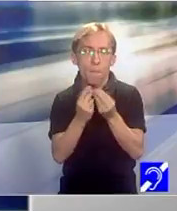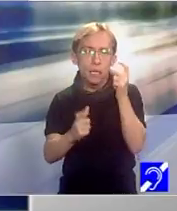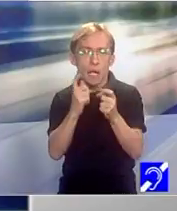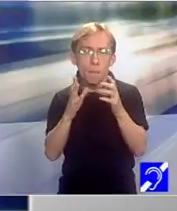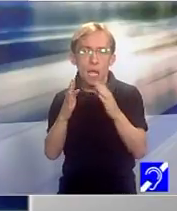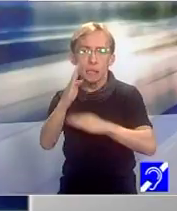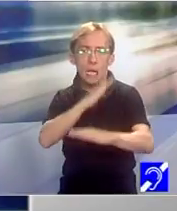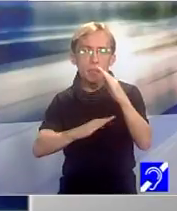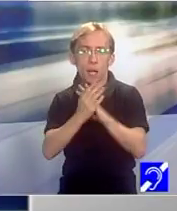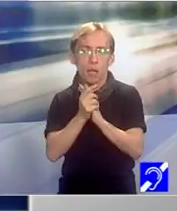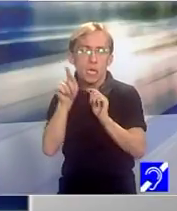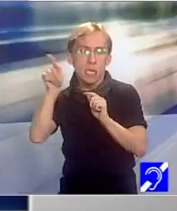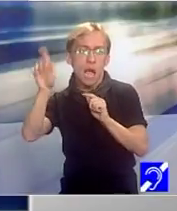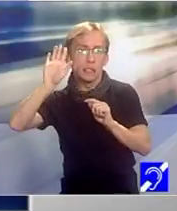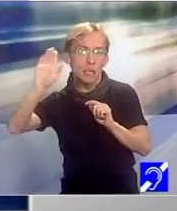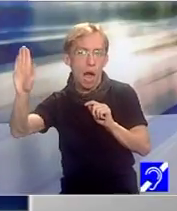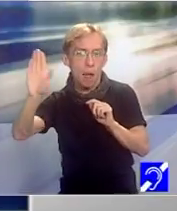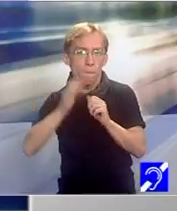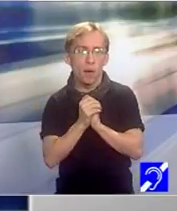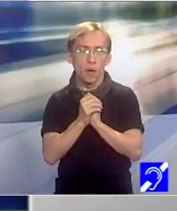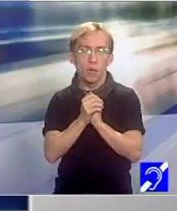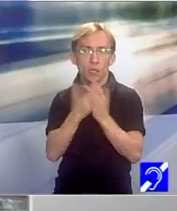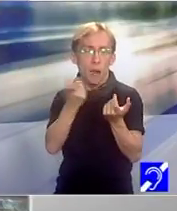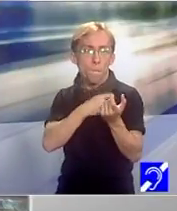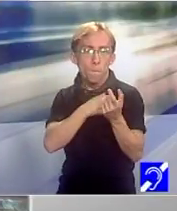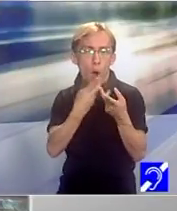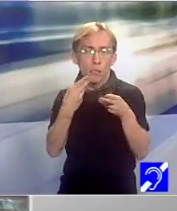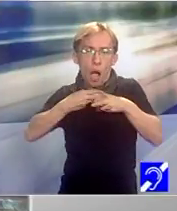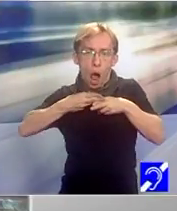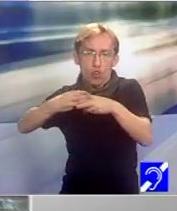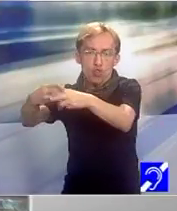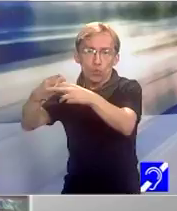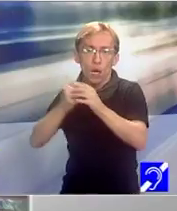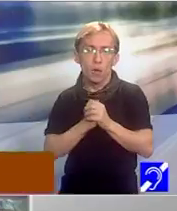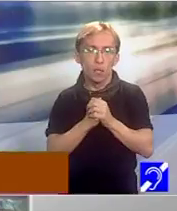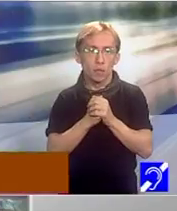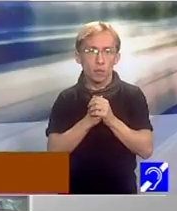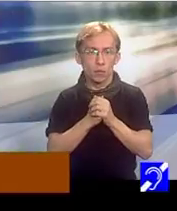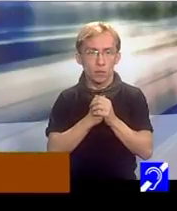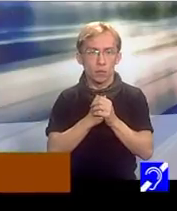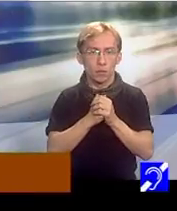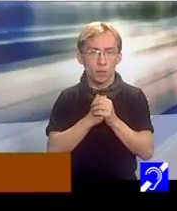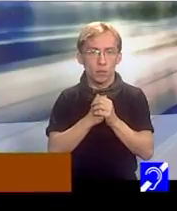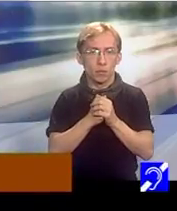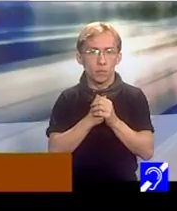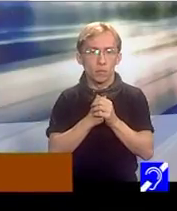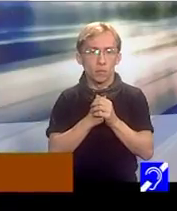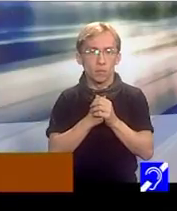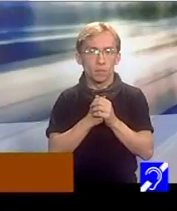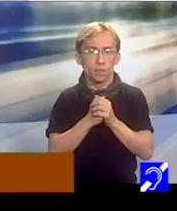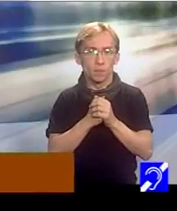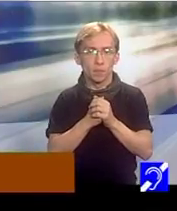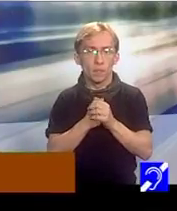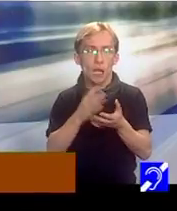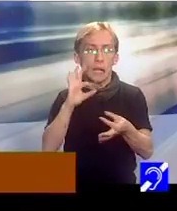să aibă în vedere și faptul că pentru a putea ajuta pe celălalt este nevoie să fim noi într-o stare optimă. Asta